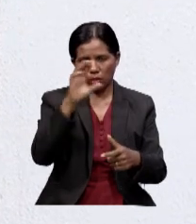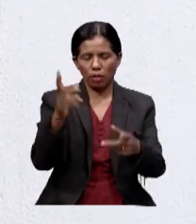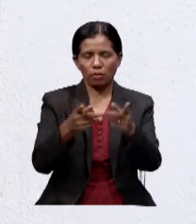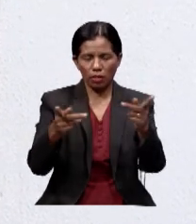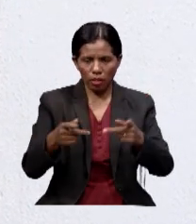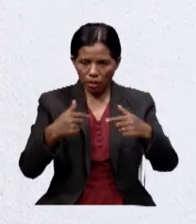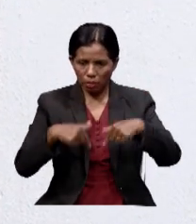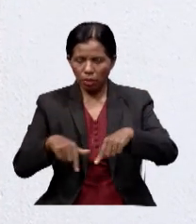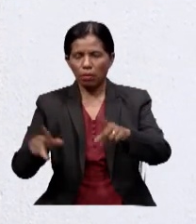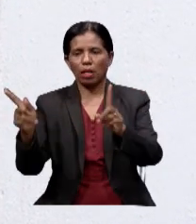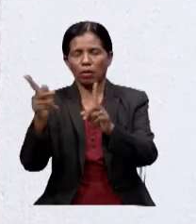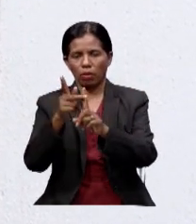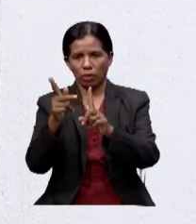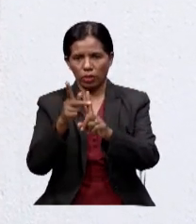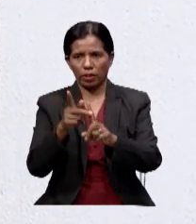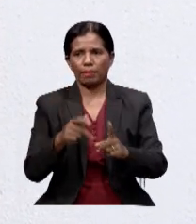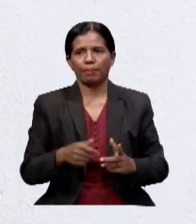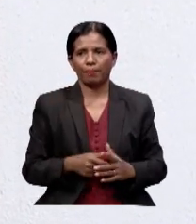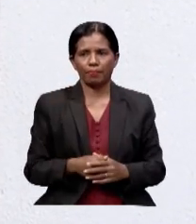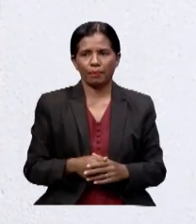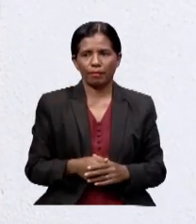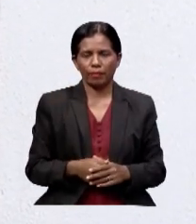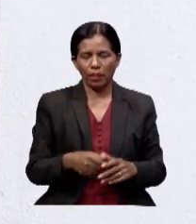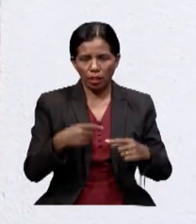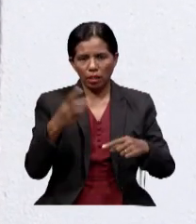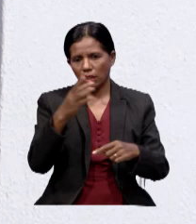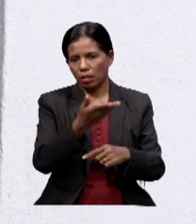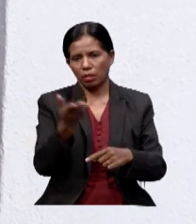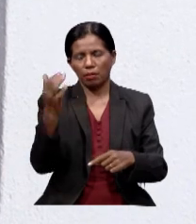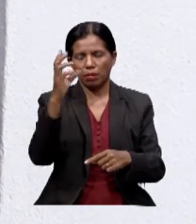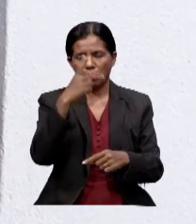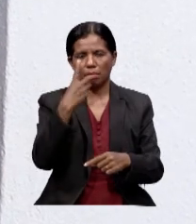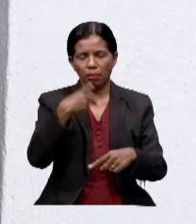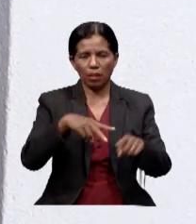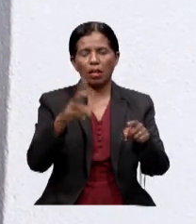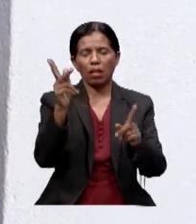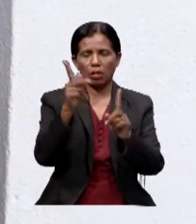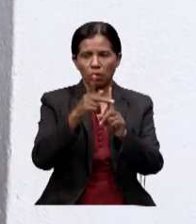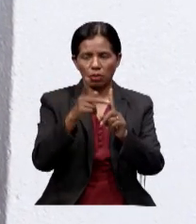bakos ba imi bakos maybe balu fatene dan